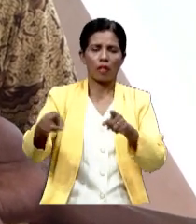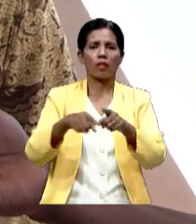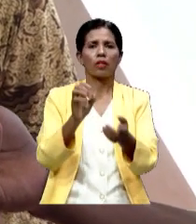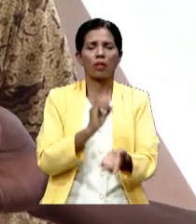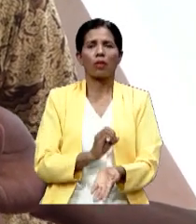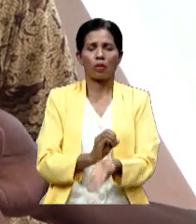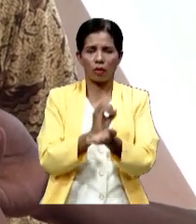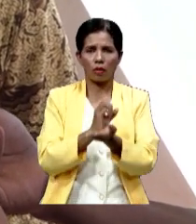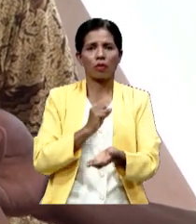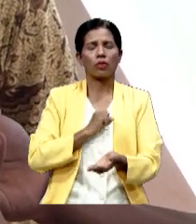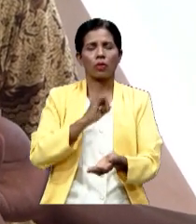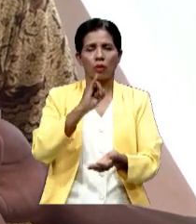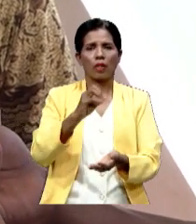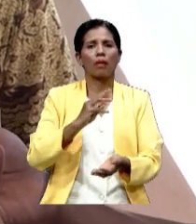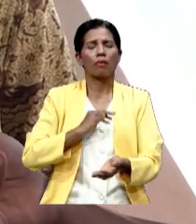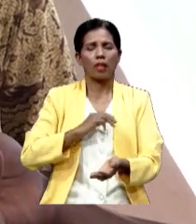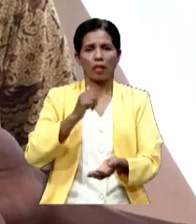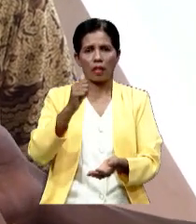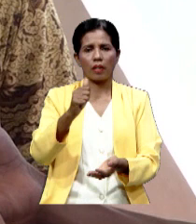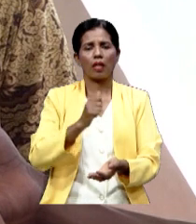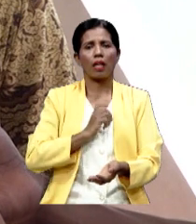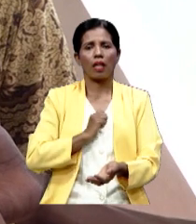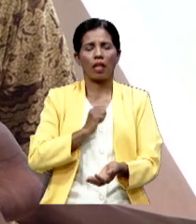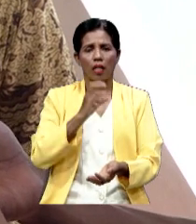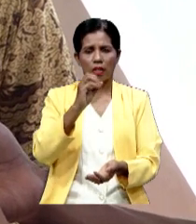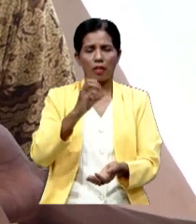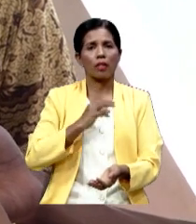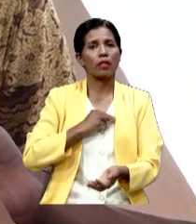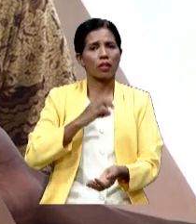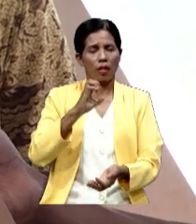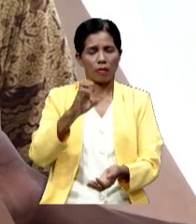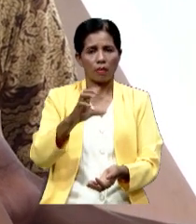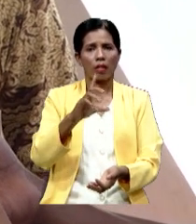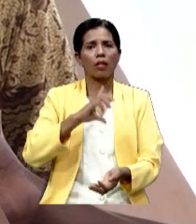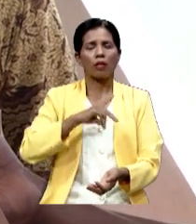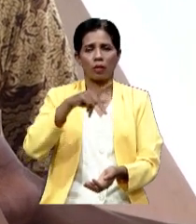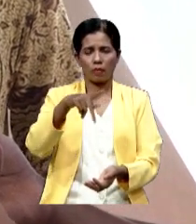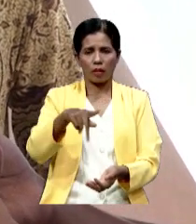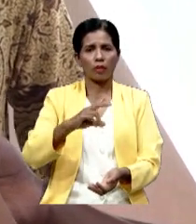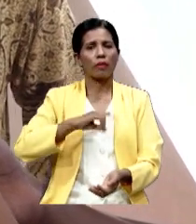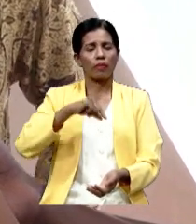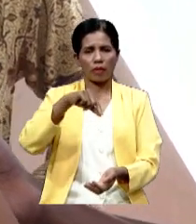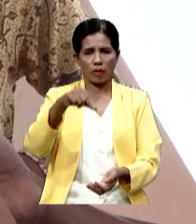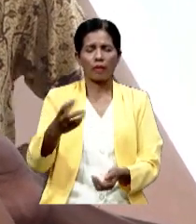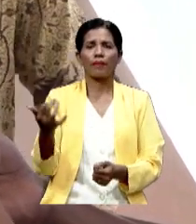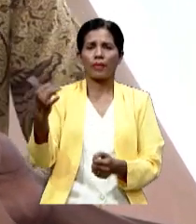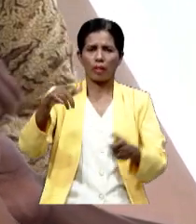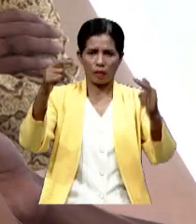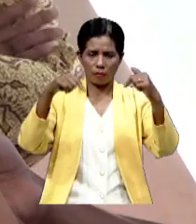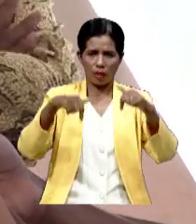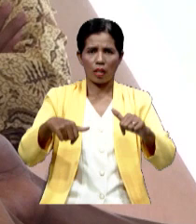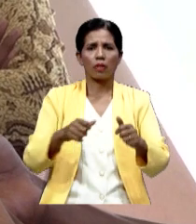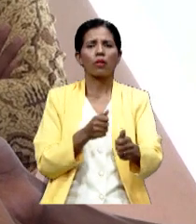oikusi suai maliana ainaru same bocau los palos piquek será mai a tu prensa